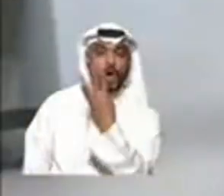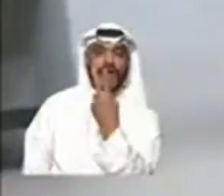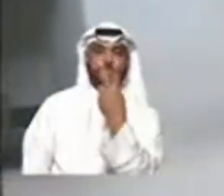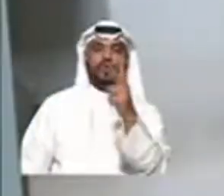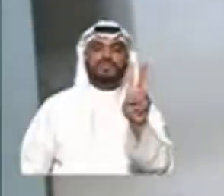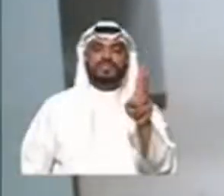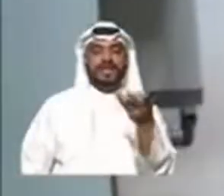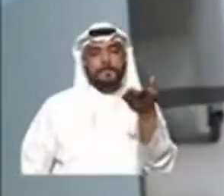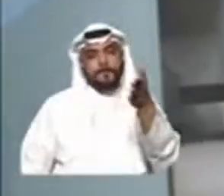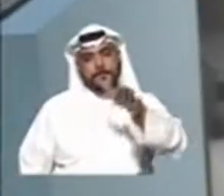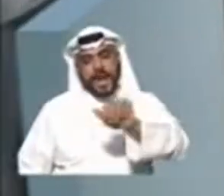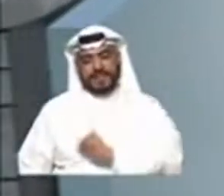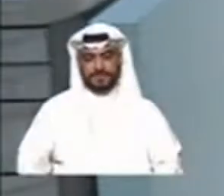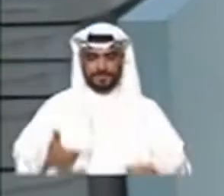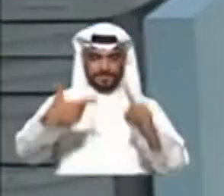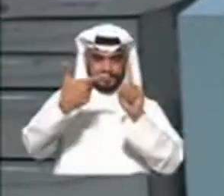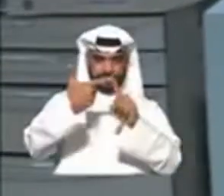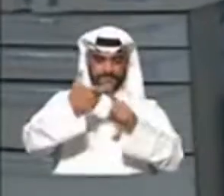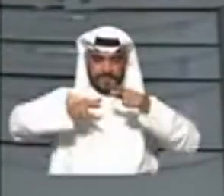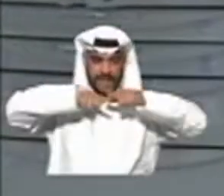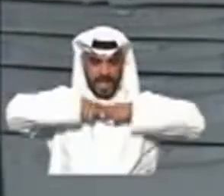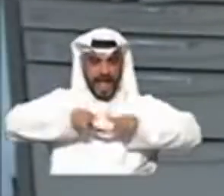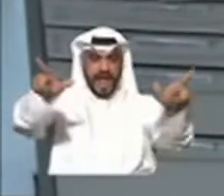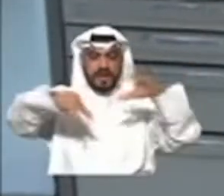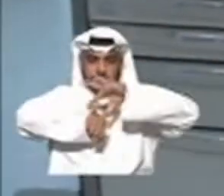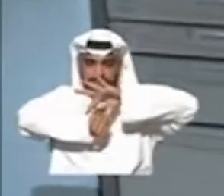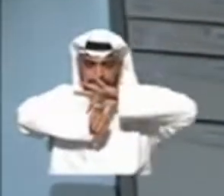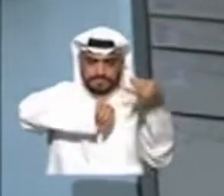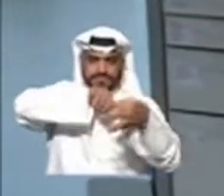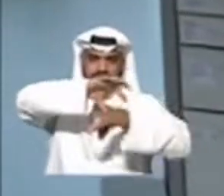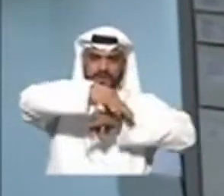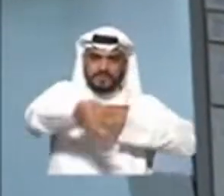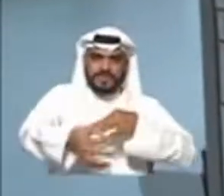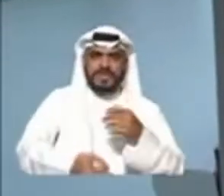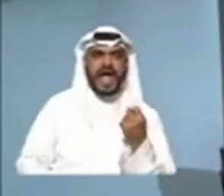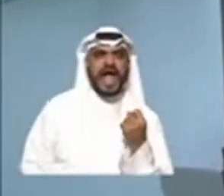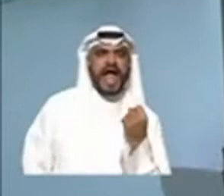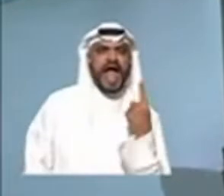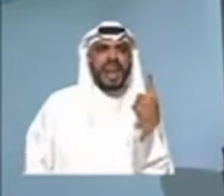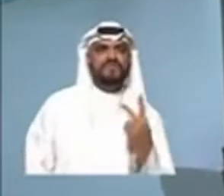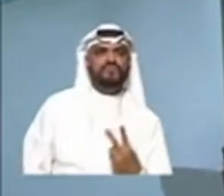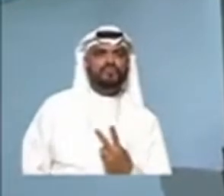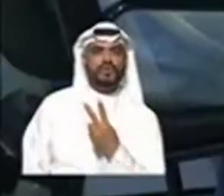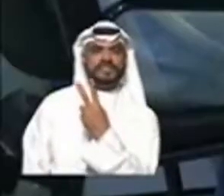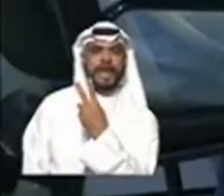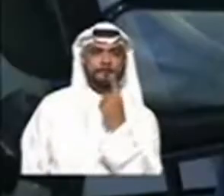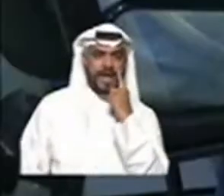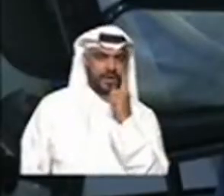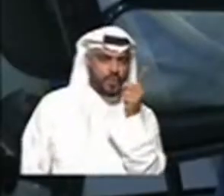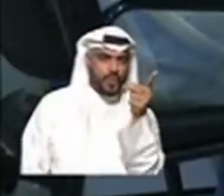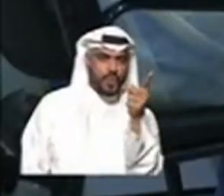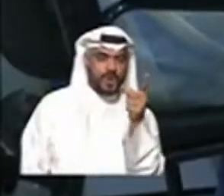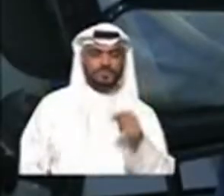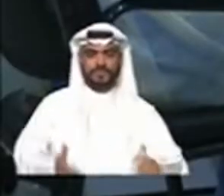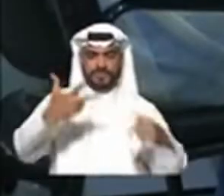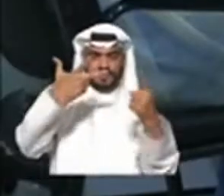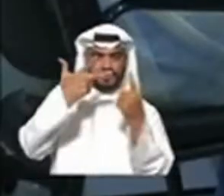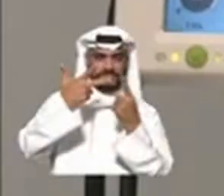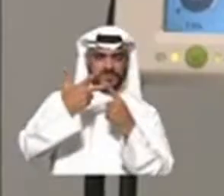1724 حالة. كما أعلنت الوزارة إصابة 1017 إصابة جديدة بالفيروس، فيما تم